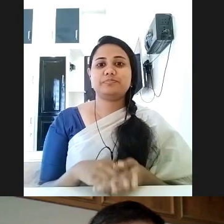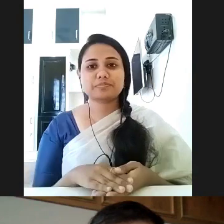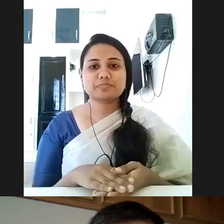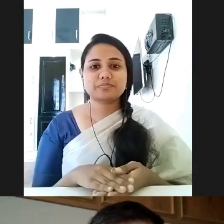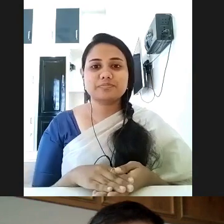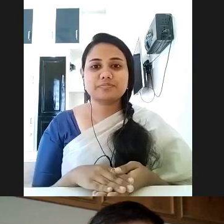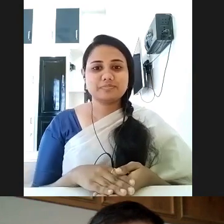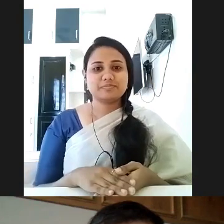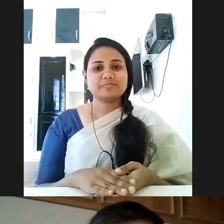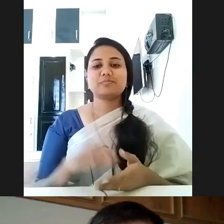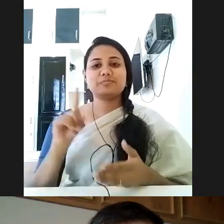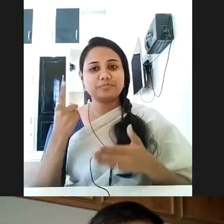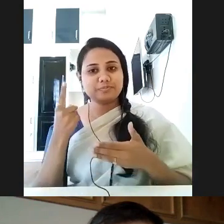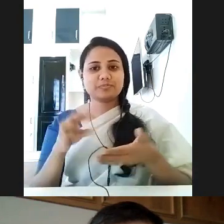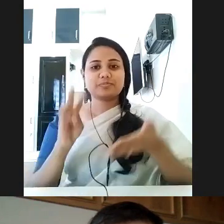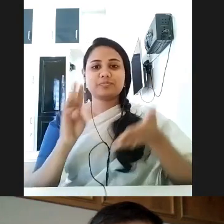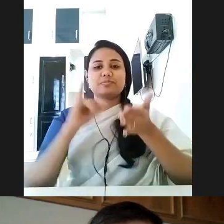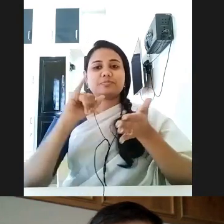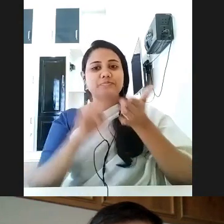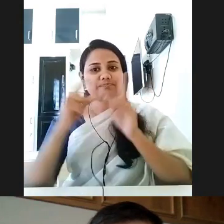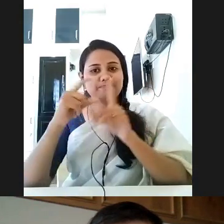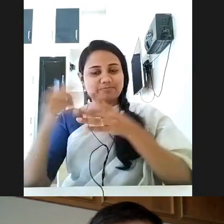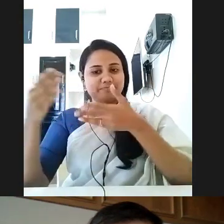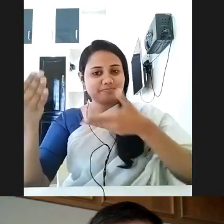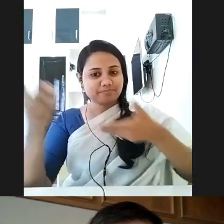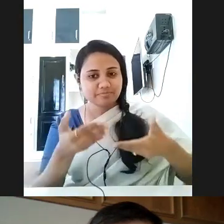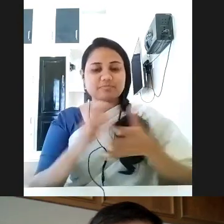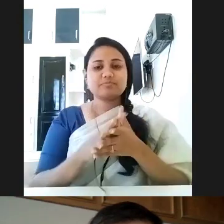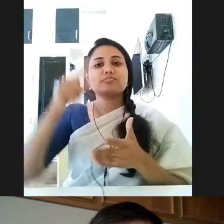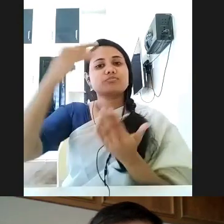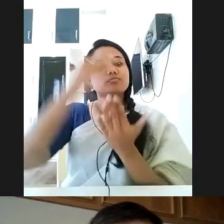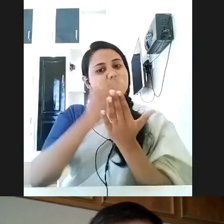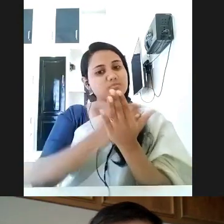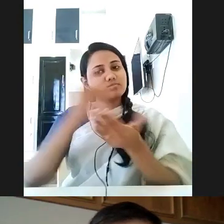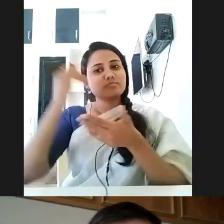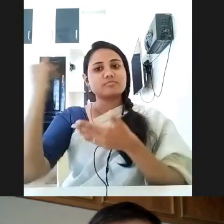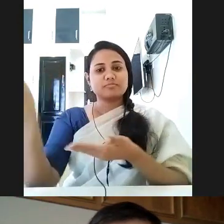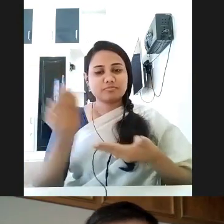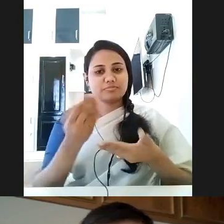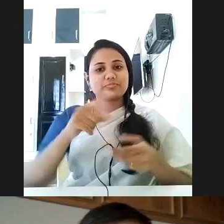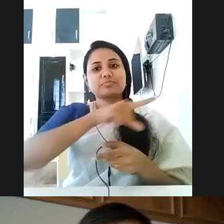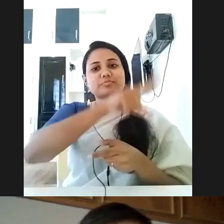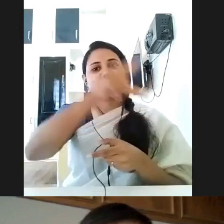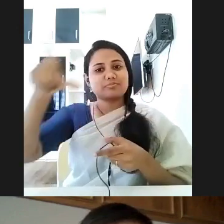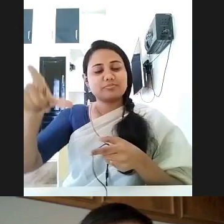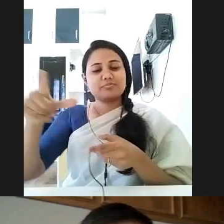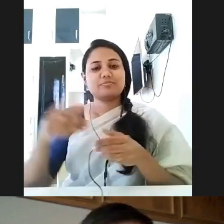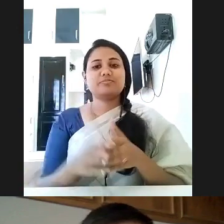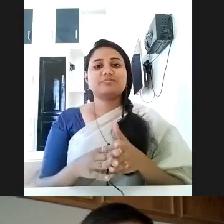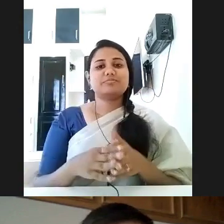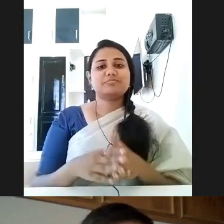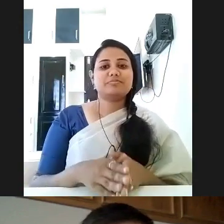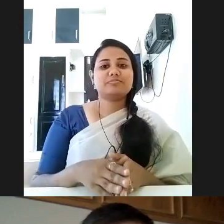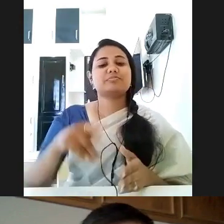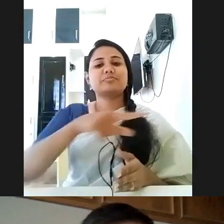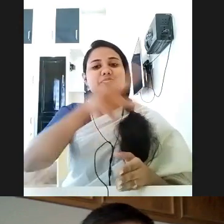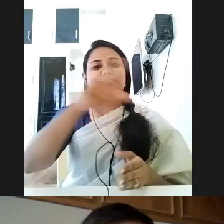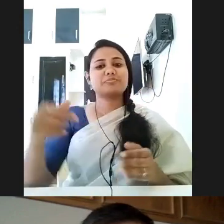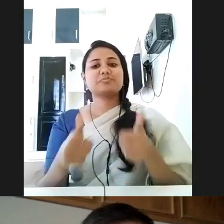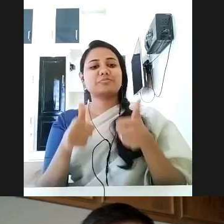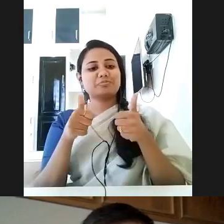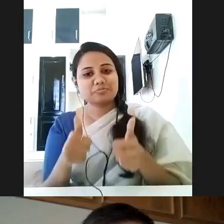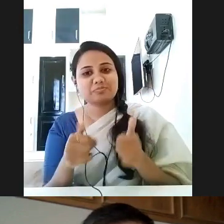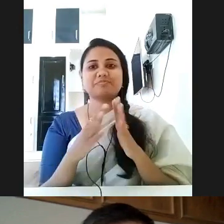ആദ്യമായി മൈൻഡിന്റെ ക്ഷണം സ്വീകരിച്ച് ഇന്നീ പ്രോഗ്രാമിലേക്ക് എത്തിച്ചേർന്നിരിക്കുന്ന ഏവർക്കും നന്മയുടെയും സ്നേഹത്തിന്റെയും